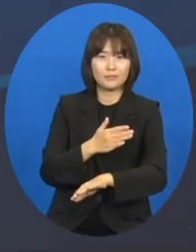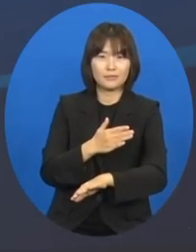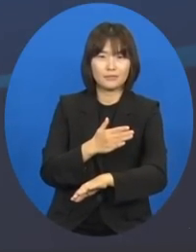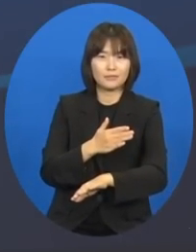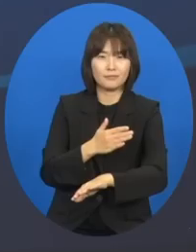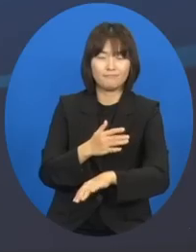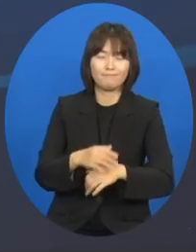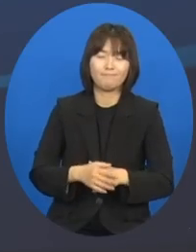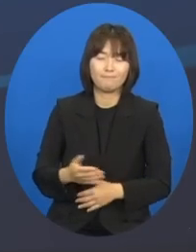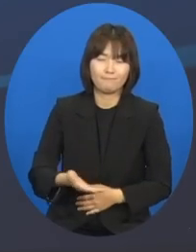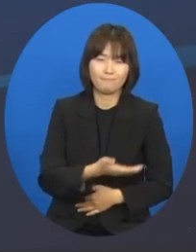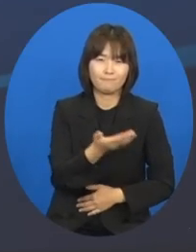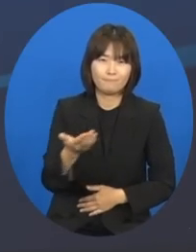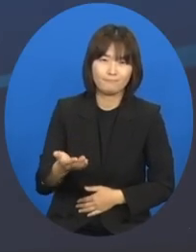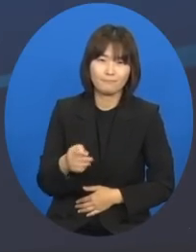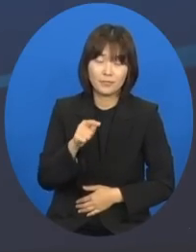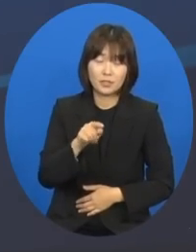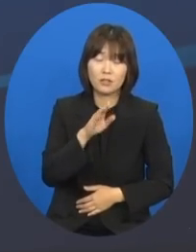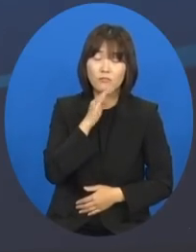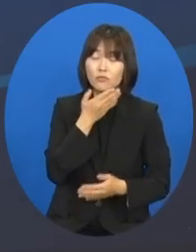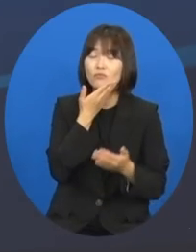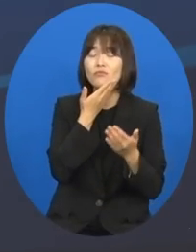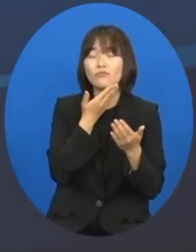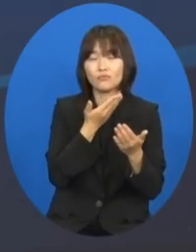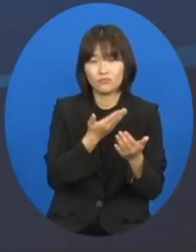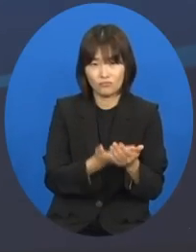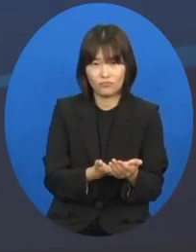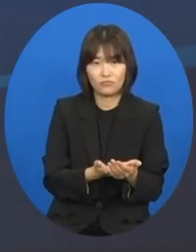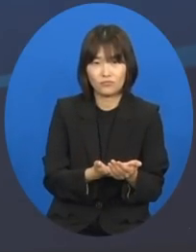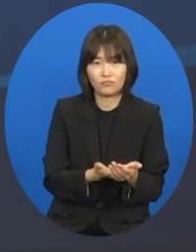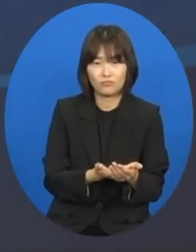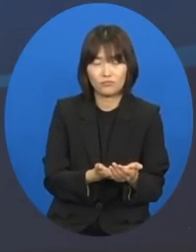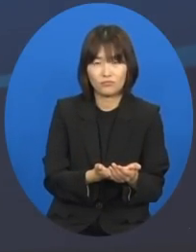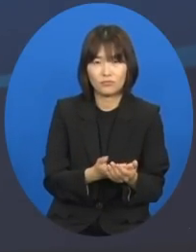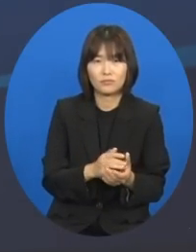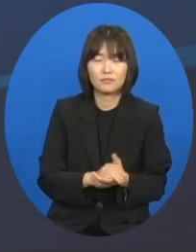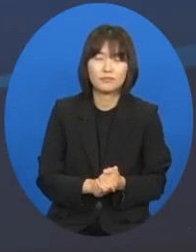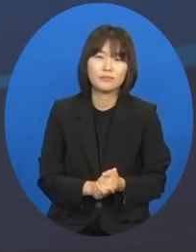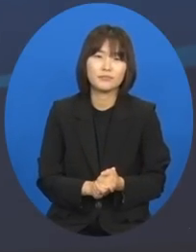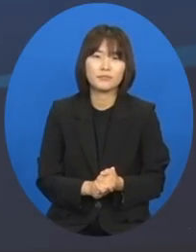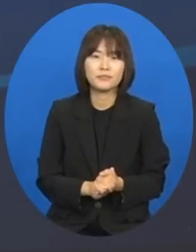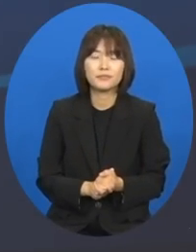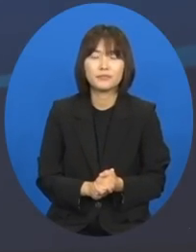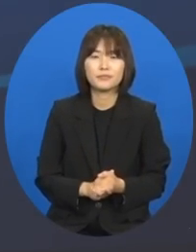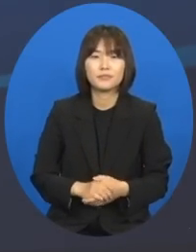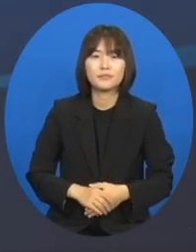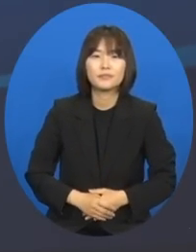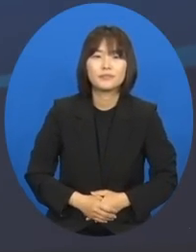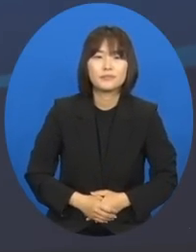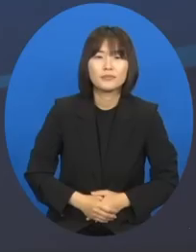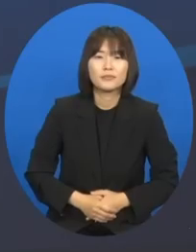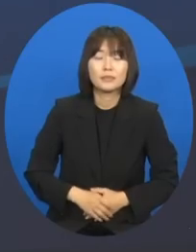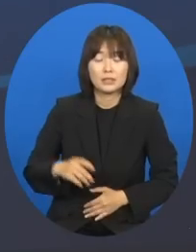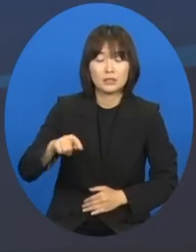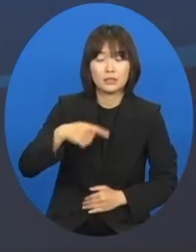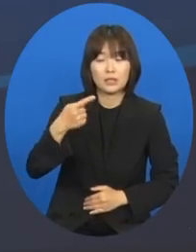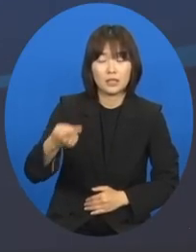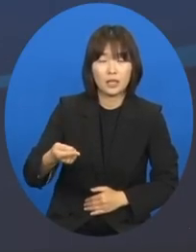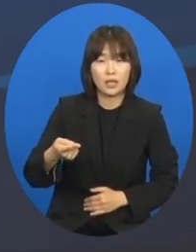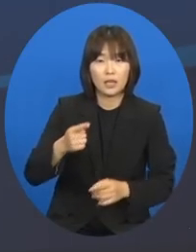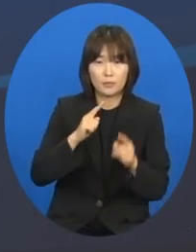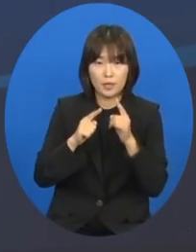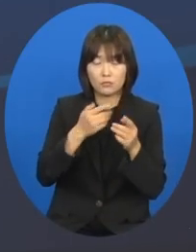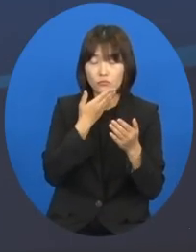여러분들 이거 굉장히 중요한 포인트에요 구시대적인 메시지가 아닙니다 그런데 그 다음이 중요해요